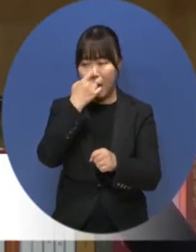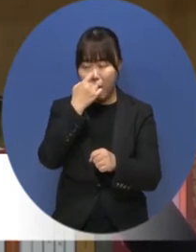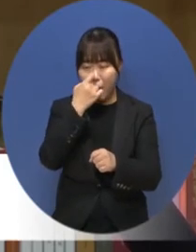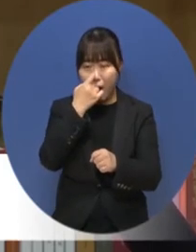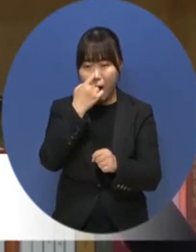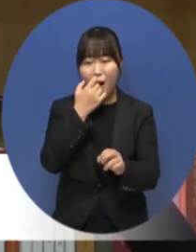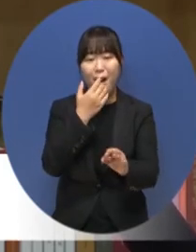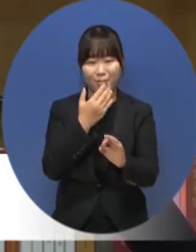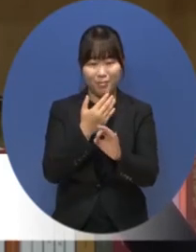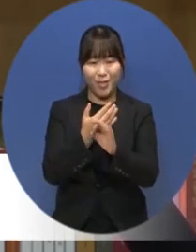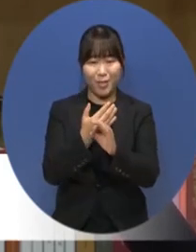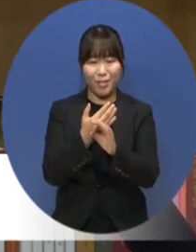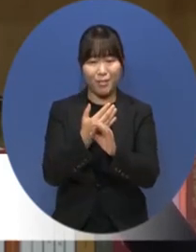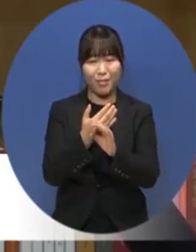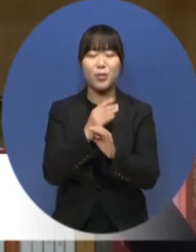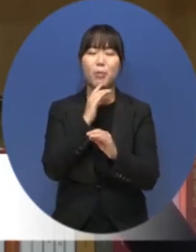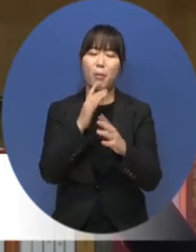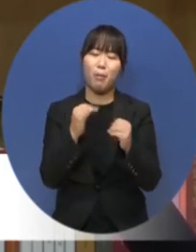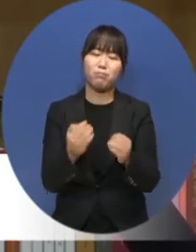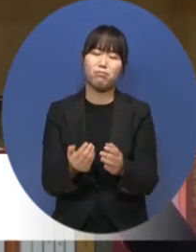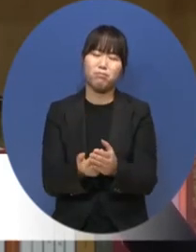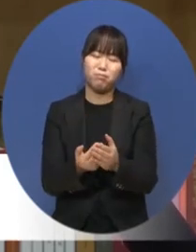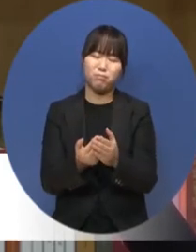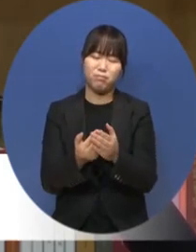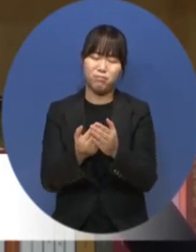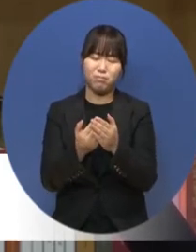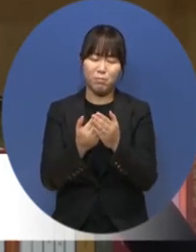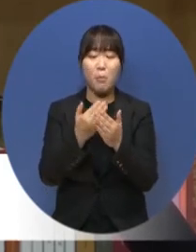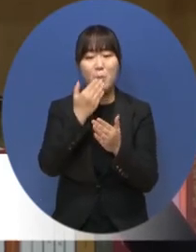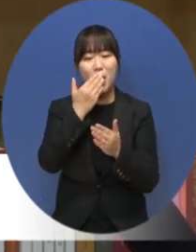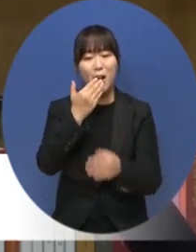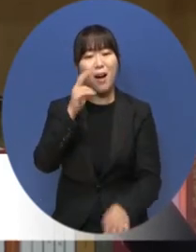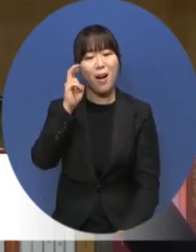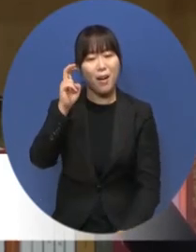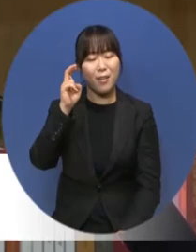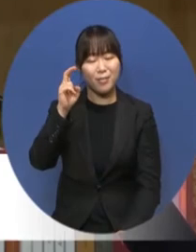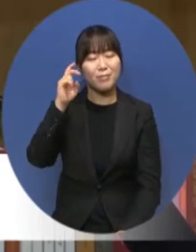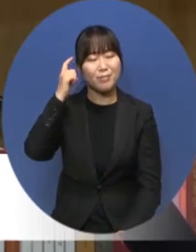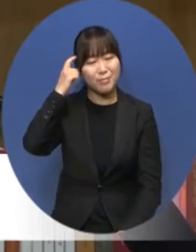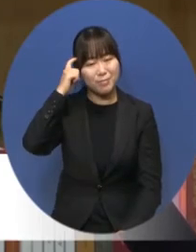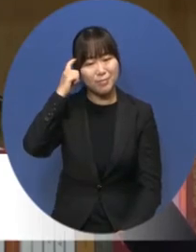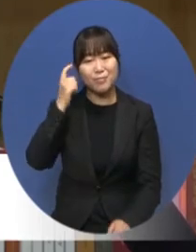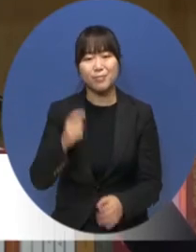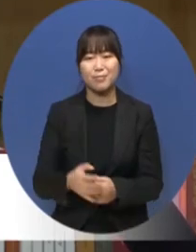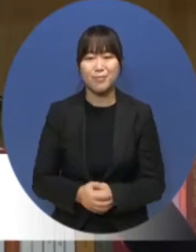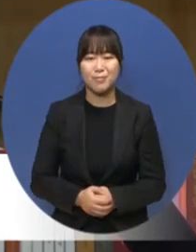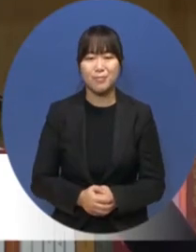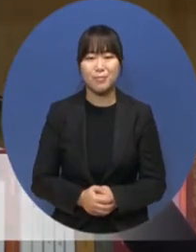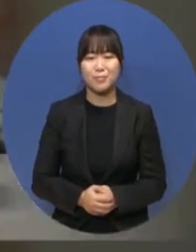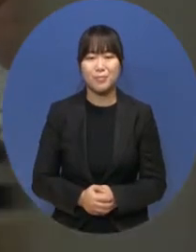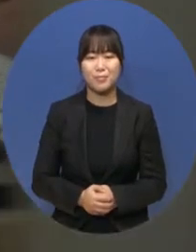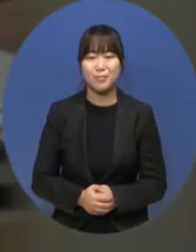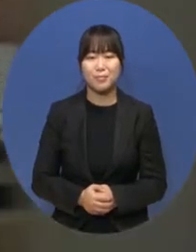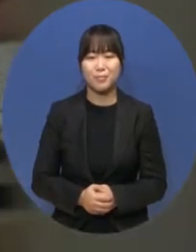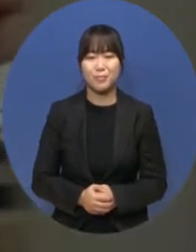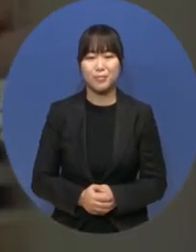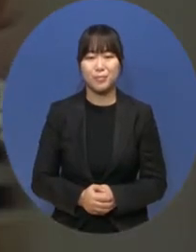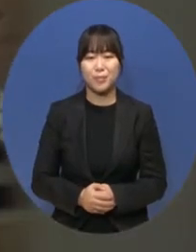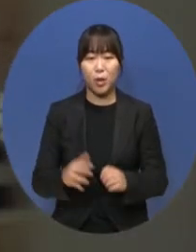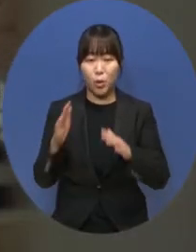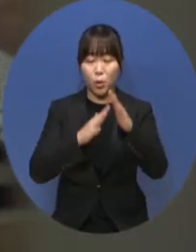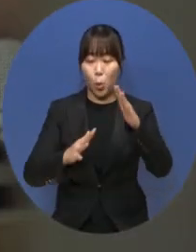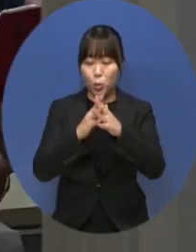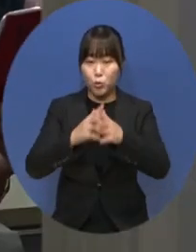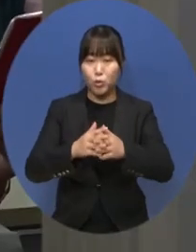해 주신다면 은 막 그 뒤에는 좀 상당한 발전이 있지 않을까 생각하고 있습니다 공주시